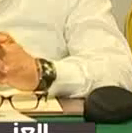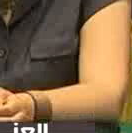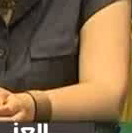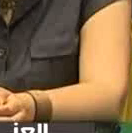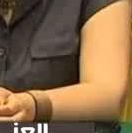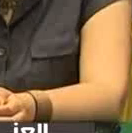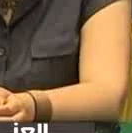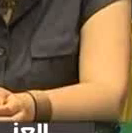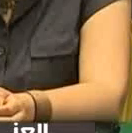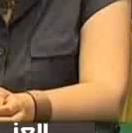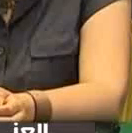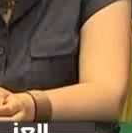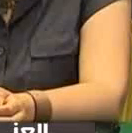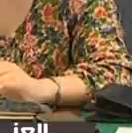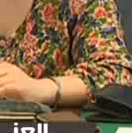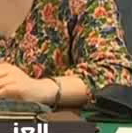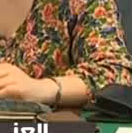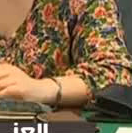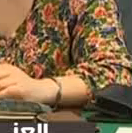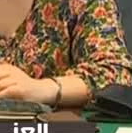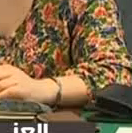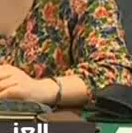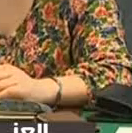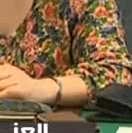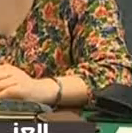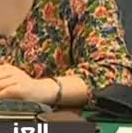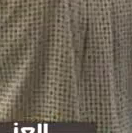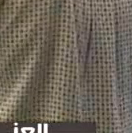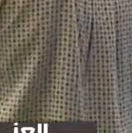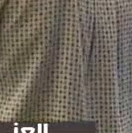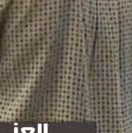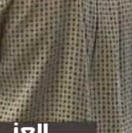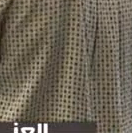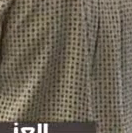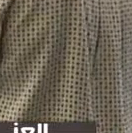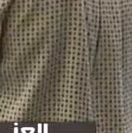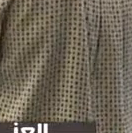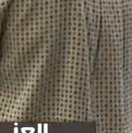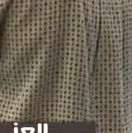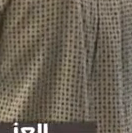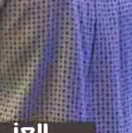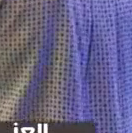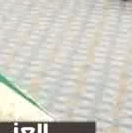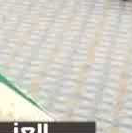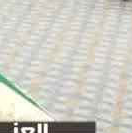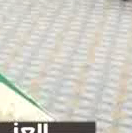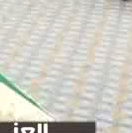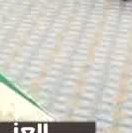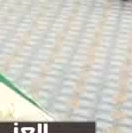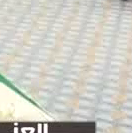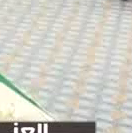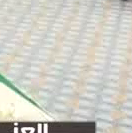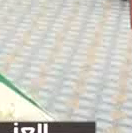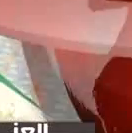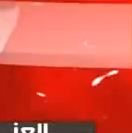واحترام أخلاقيات المهنة، محور اليوم الختامي لإشغال ورشة عمل بالعاصمة.